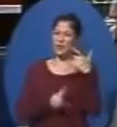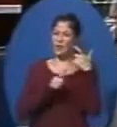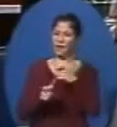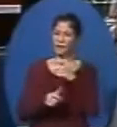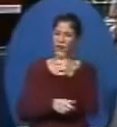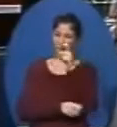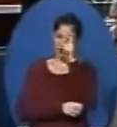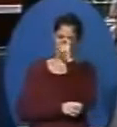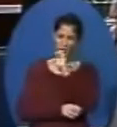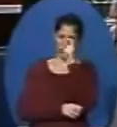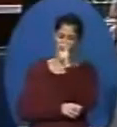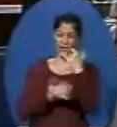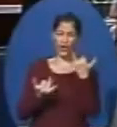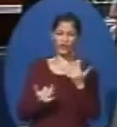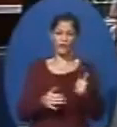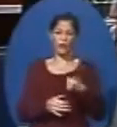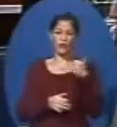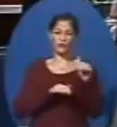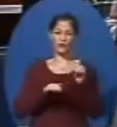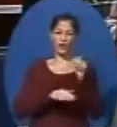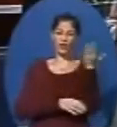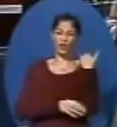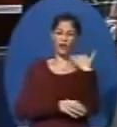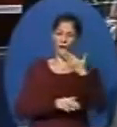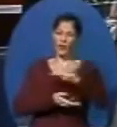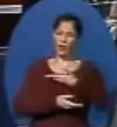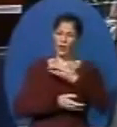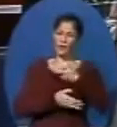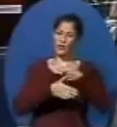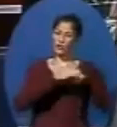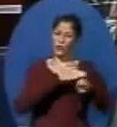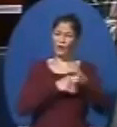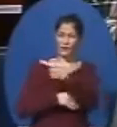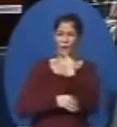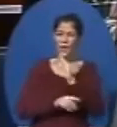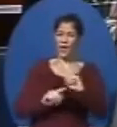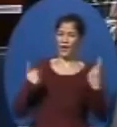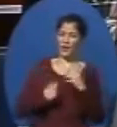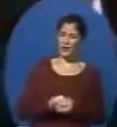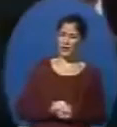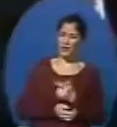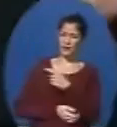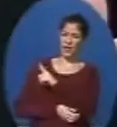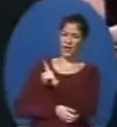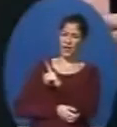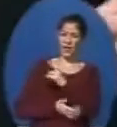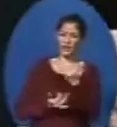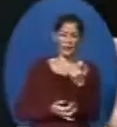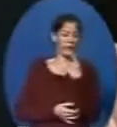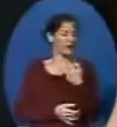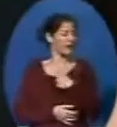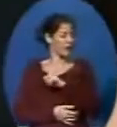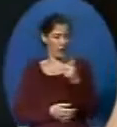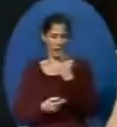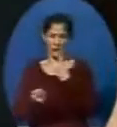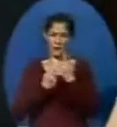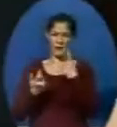ופתאום כשראש ממשלה לוקח שוחד, אתה זה... אבל אני לא מדבר על שחיתות כאן, אני מדבר על